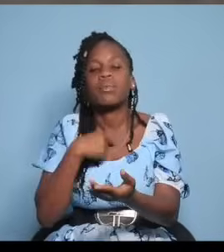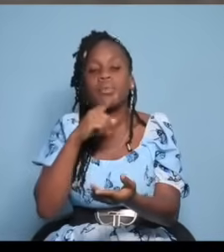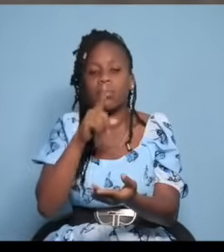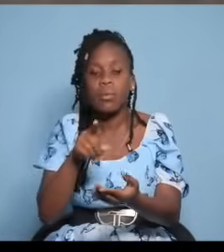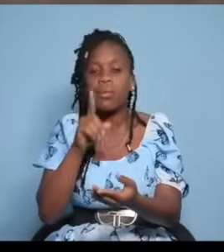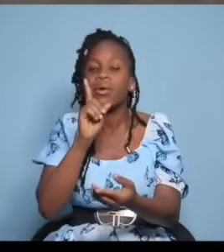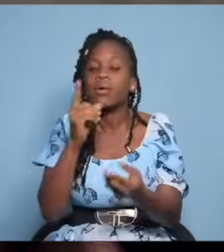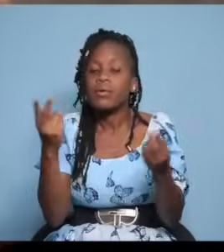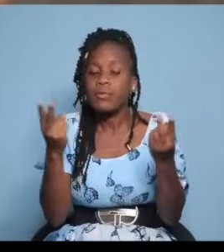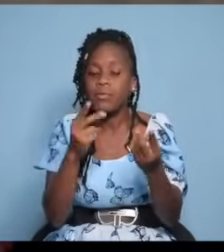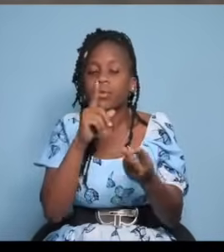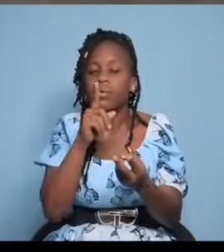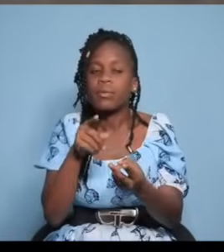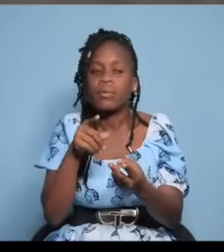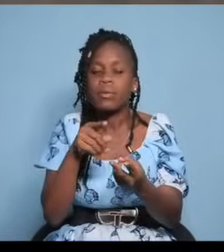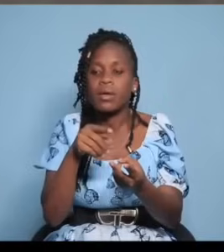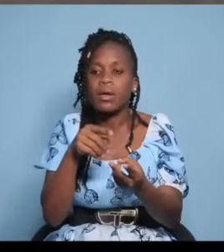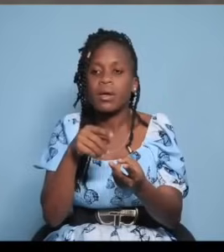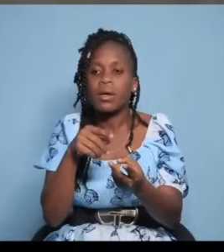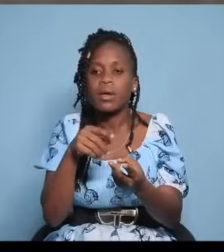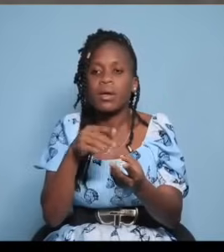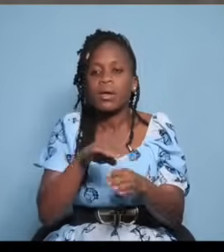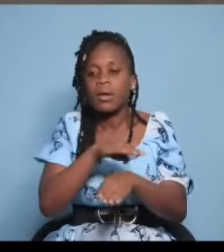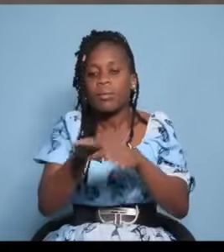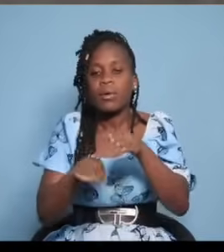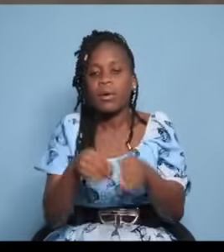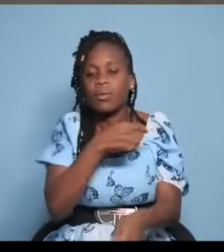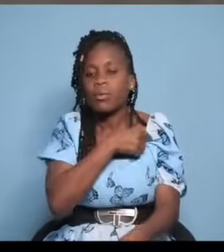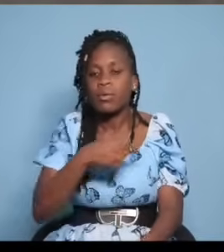makamu wa rais wa Sudan.